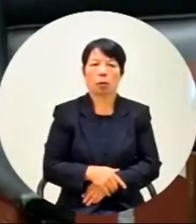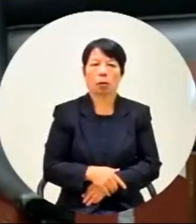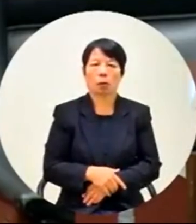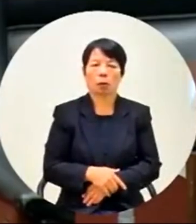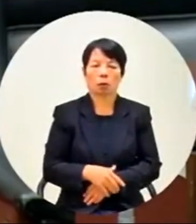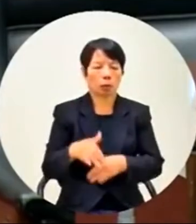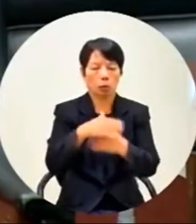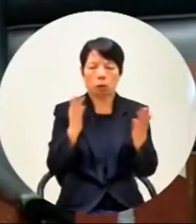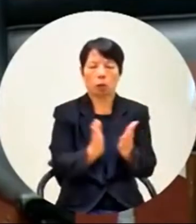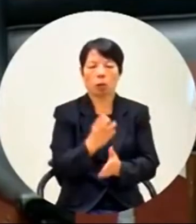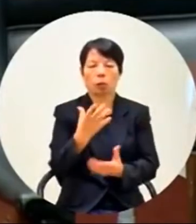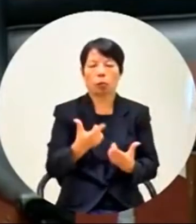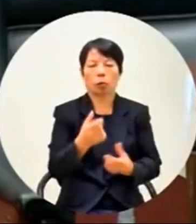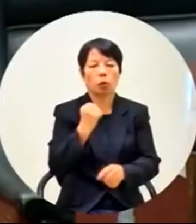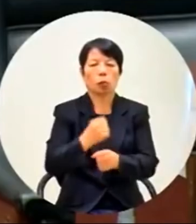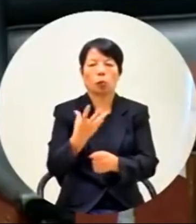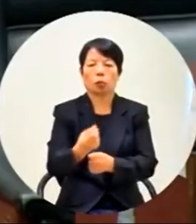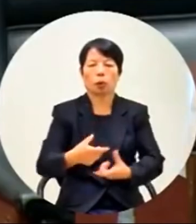有半件回复我的。